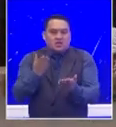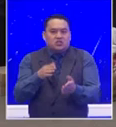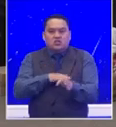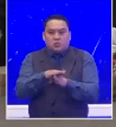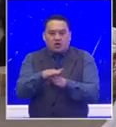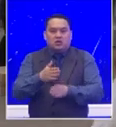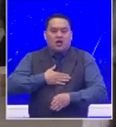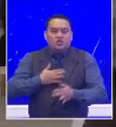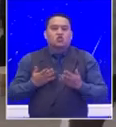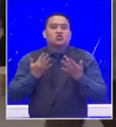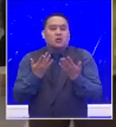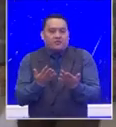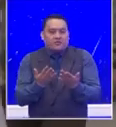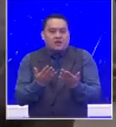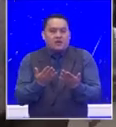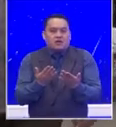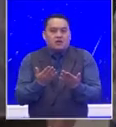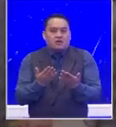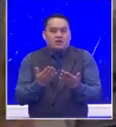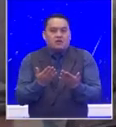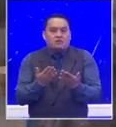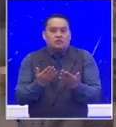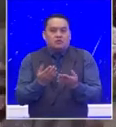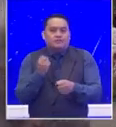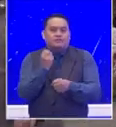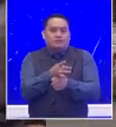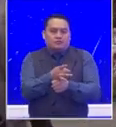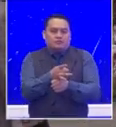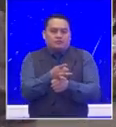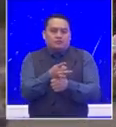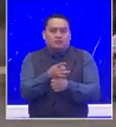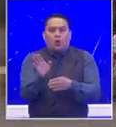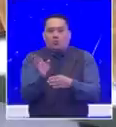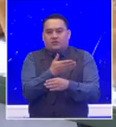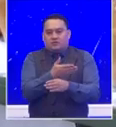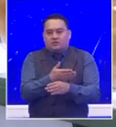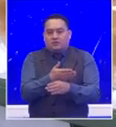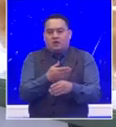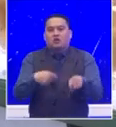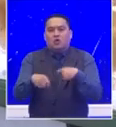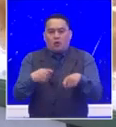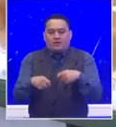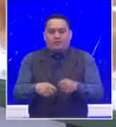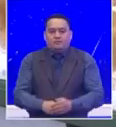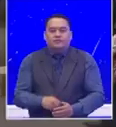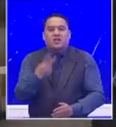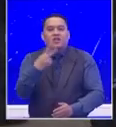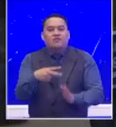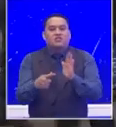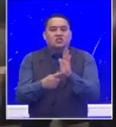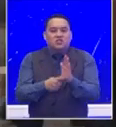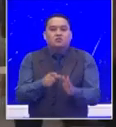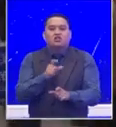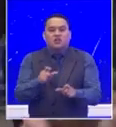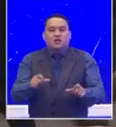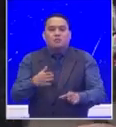исполняет наши требования, его выводить за территорию рынка. Все, отстранять его от торговли. 27 человек мы